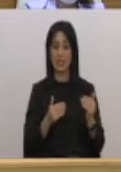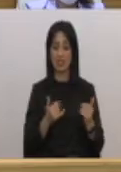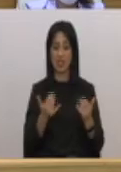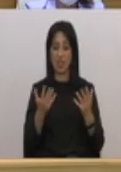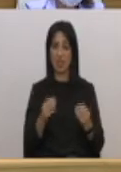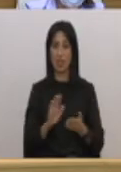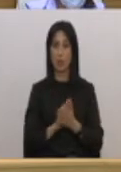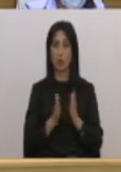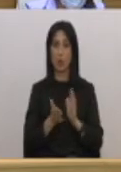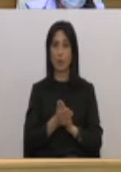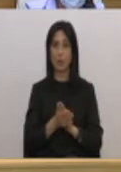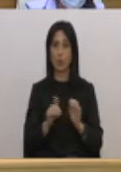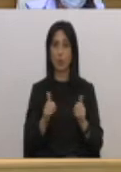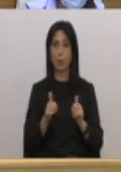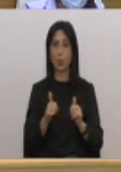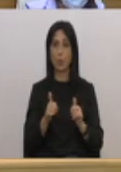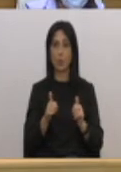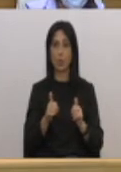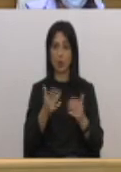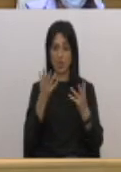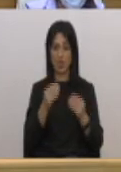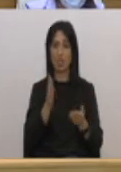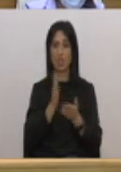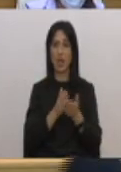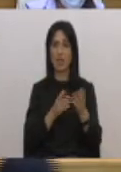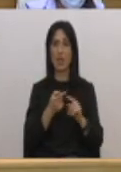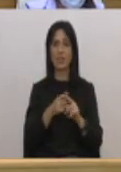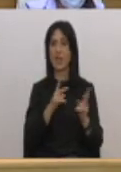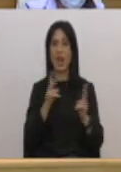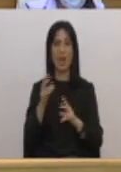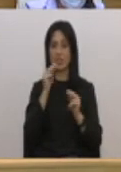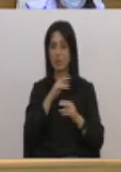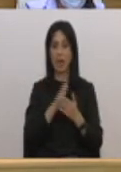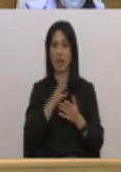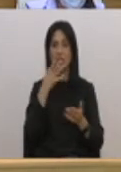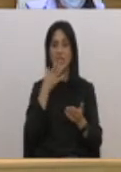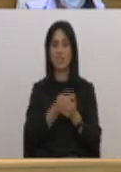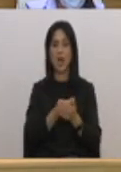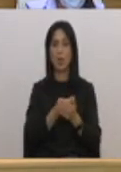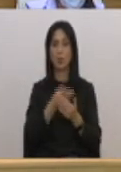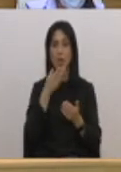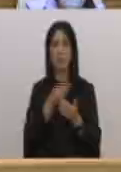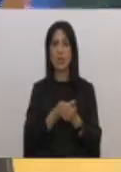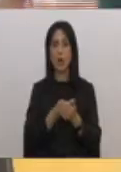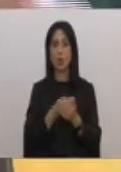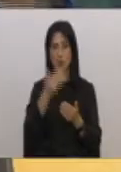დღევანდელი მდგომარეობა, როგორ დღეშიც ხართ, ეს არავისი ბრალი არ არის.